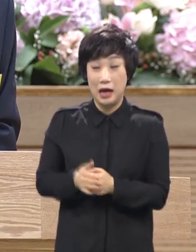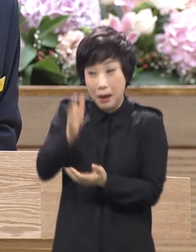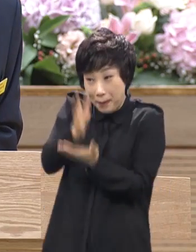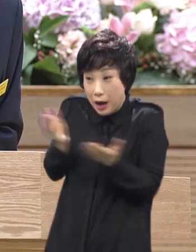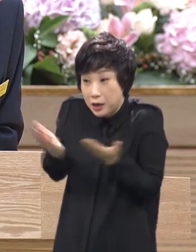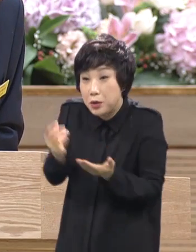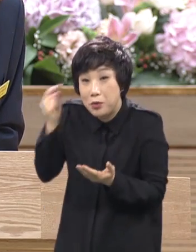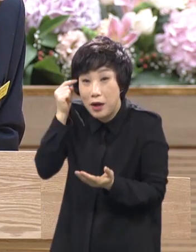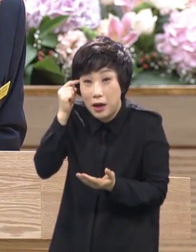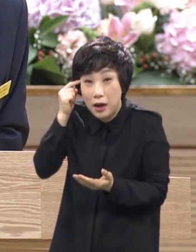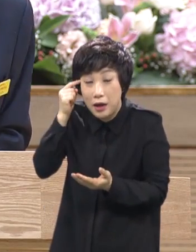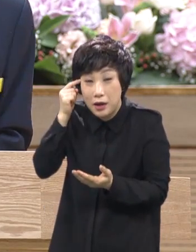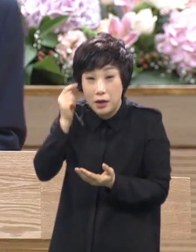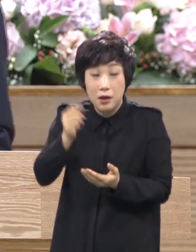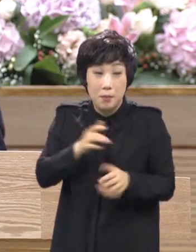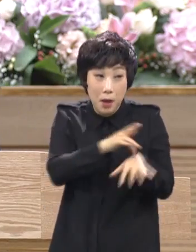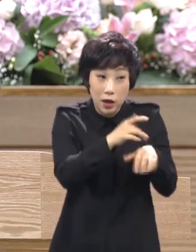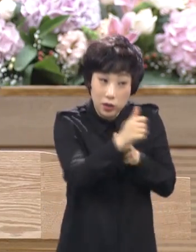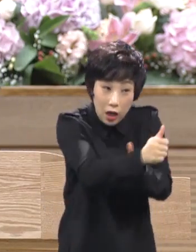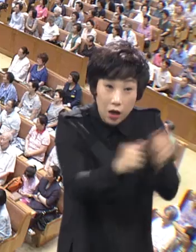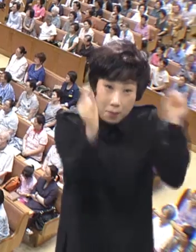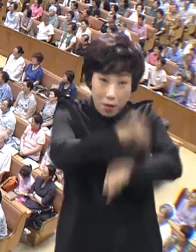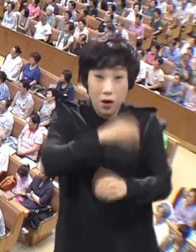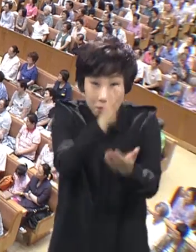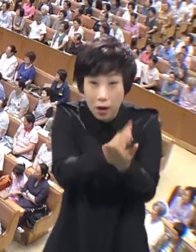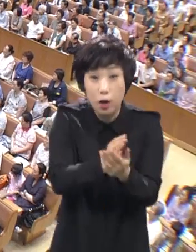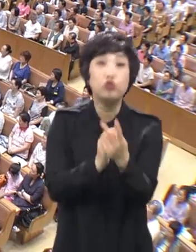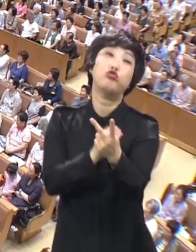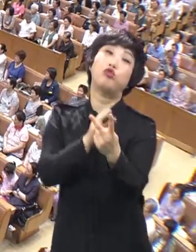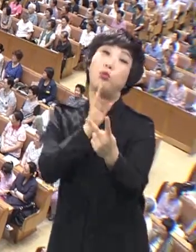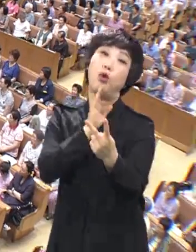하지 말라는 것도 마귀 따라 멸망하지 마라.